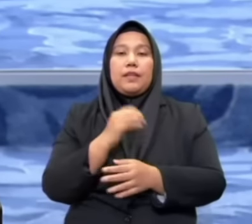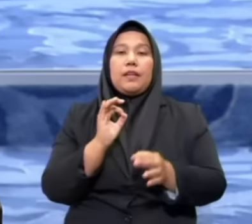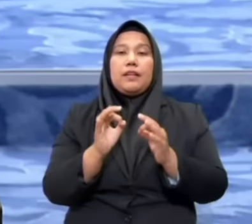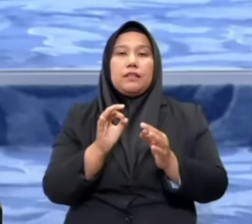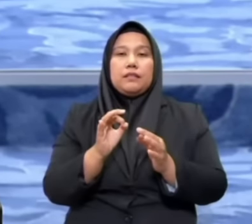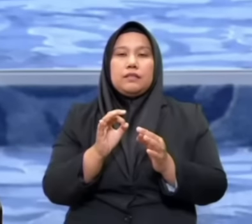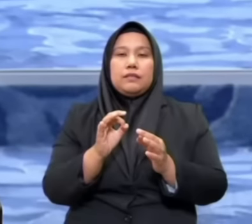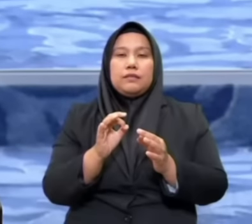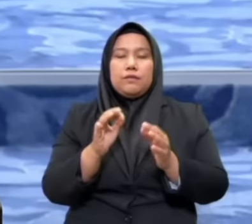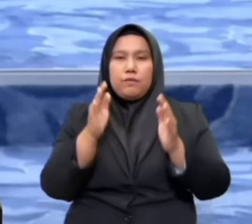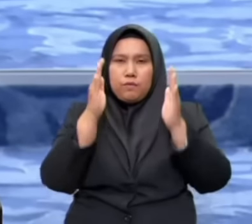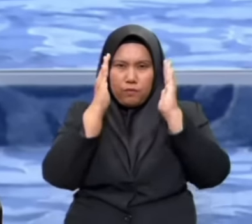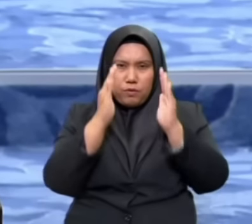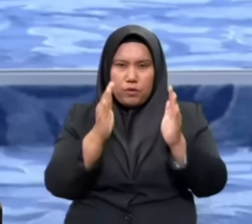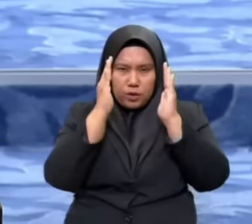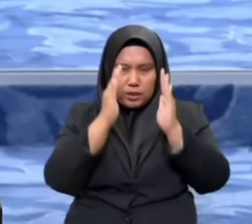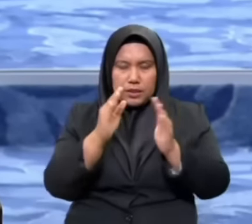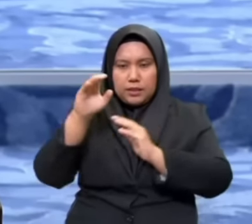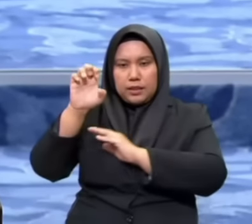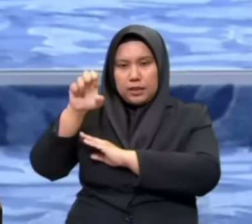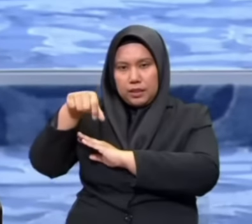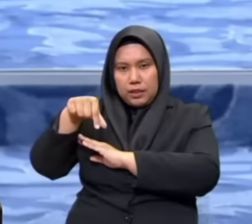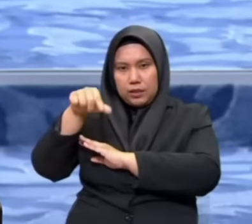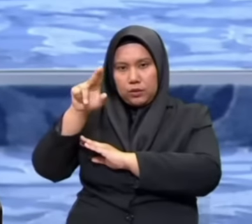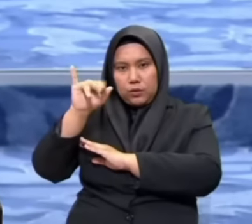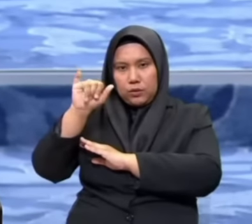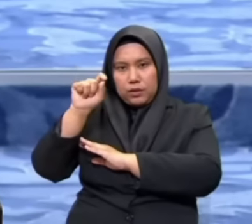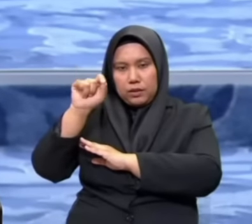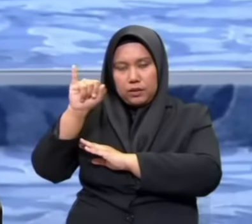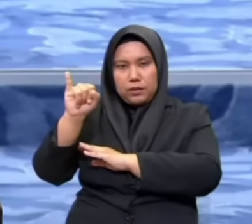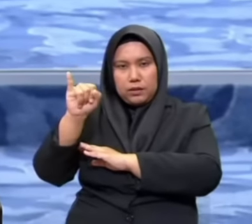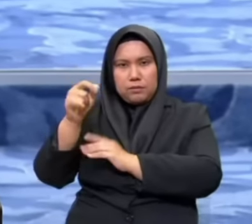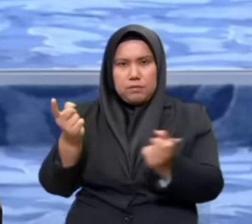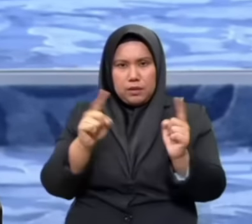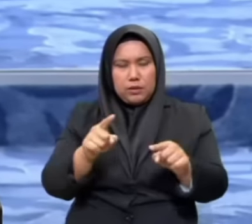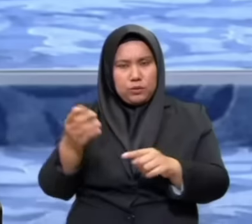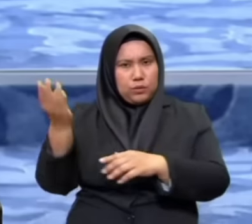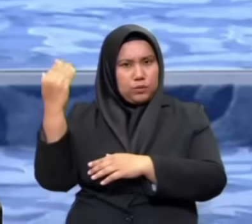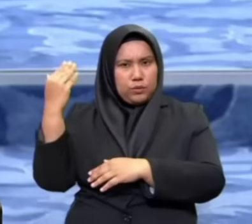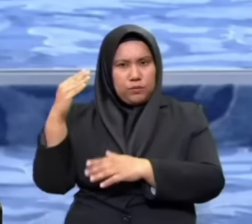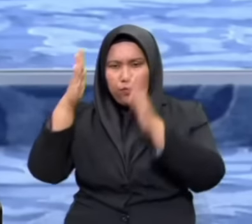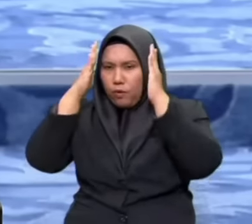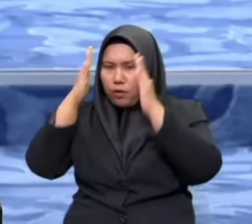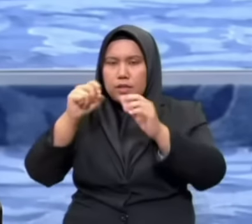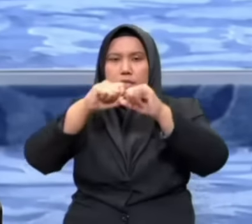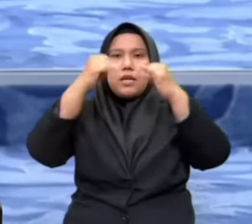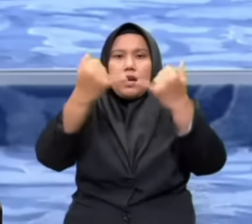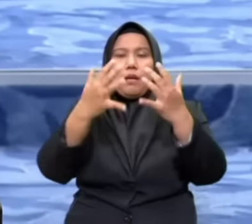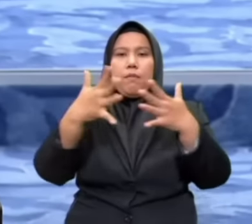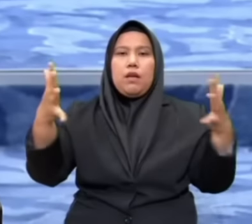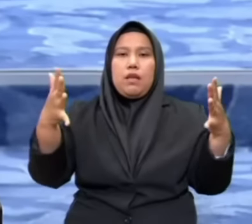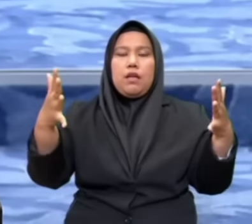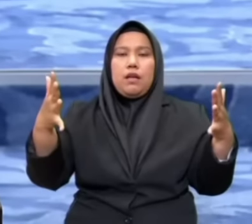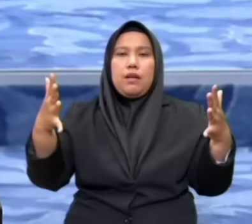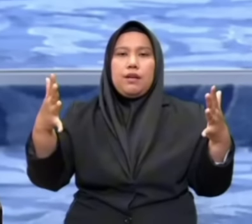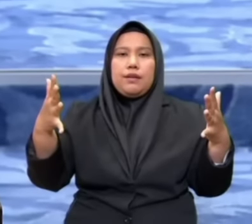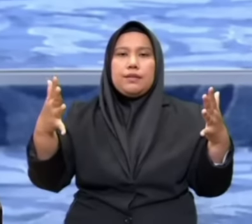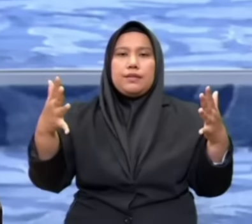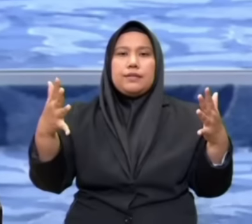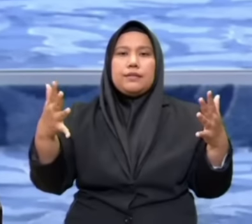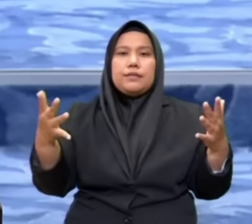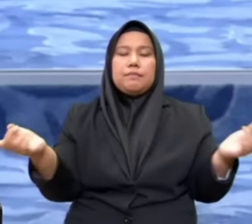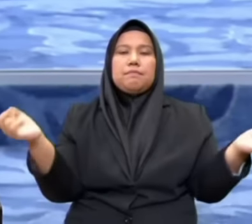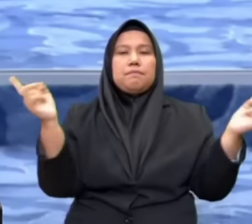dengan equity seperti yang pernah berlaku dulu, jadi fokusnya itu adalah pada syarikat-syarikat besar. Jadi kita